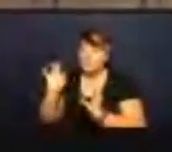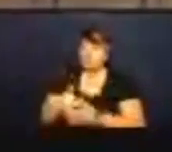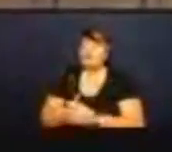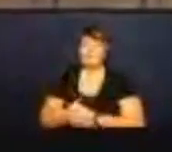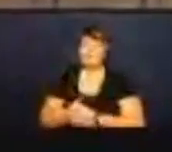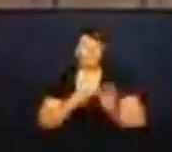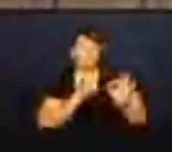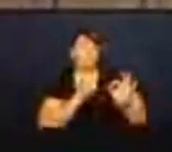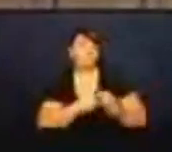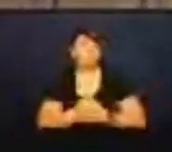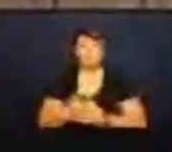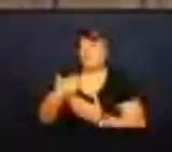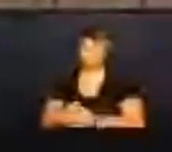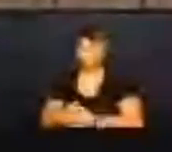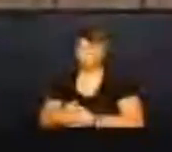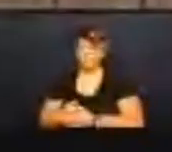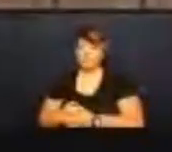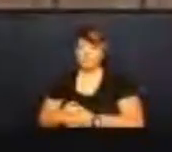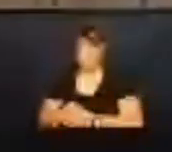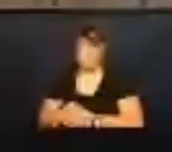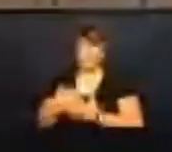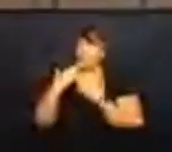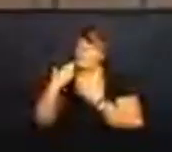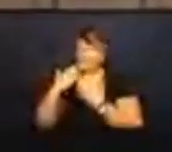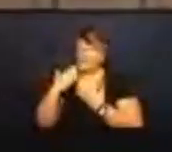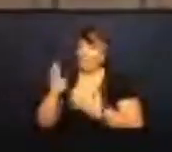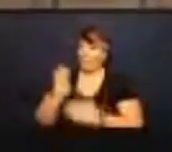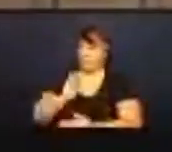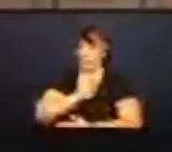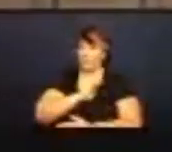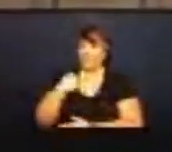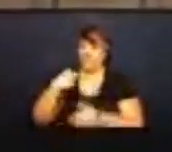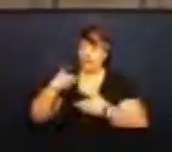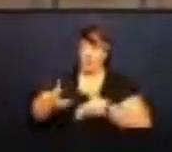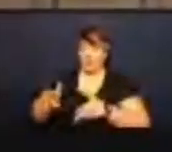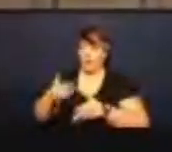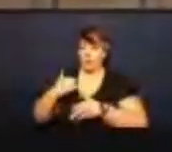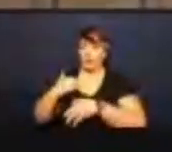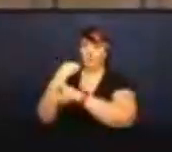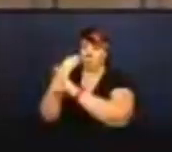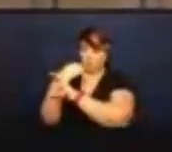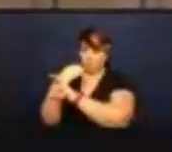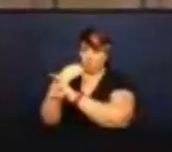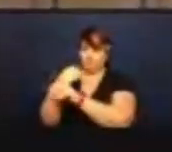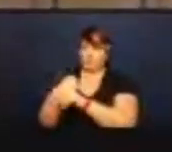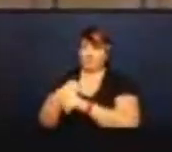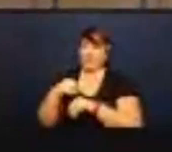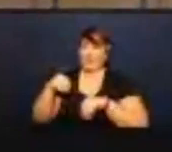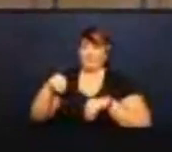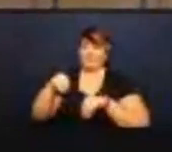Porter. Sauti yangu iko namna gani? Iko sawa? Kwanza kabisa ningependa